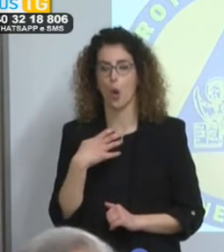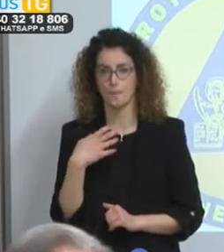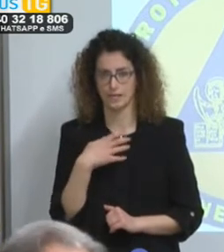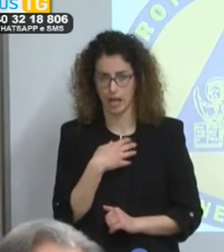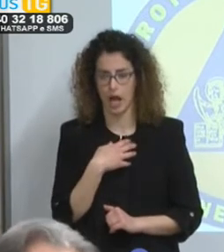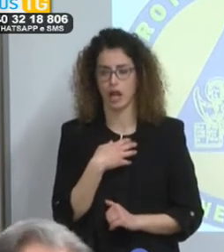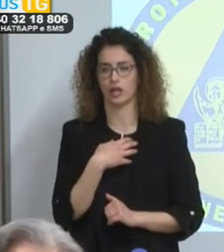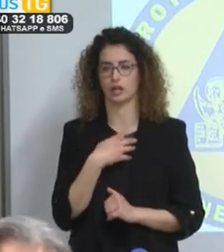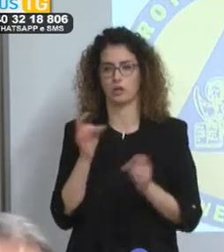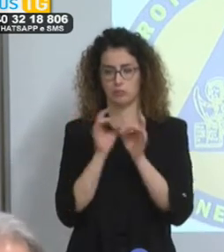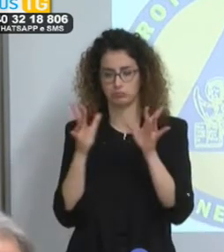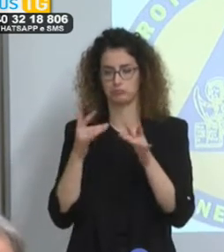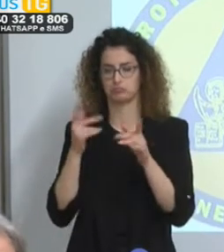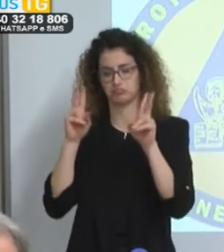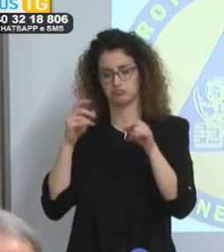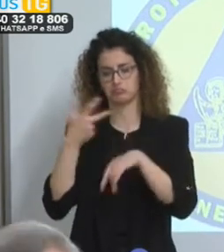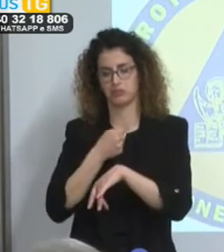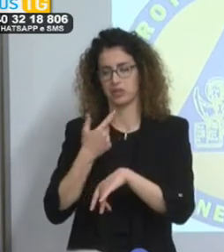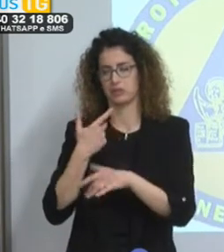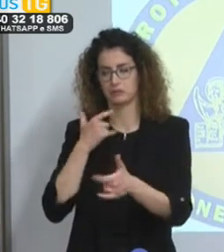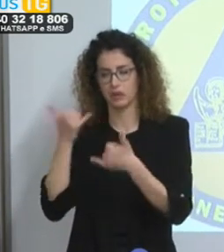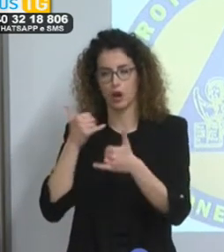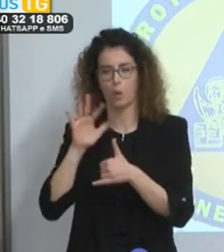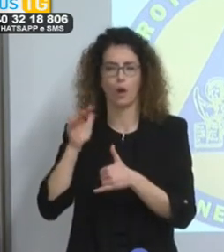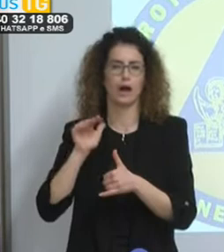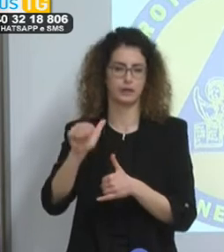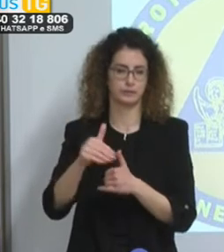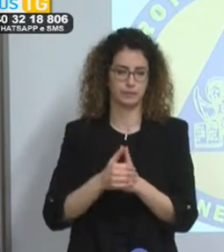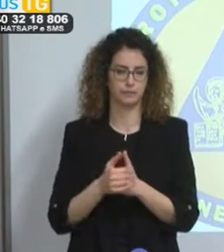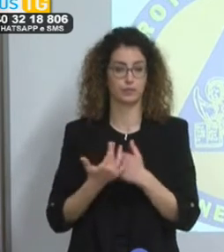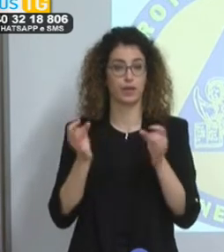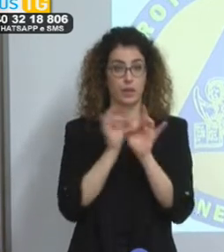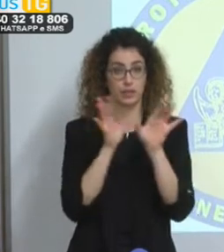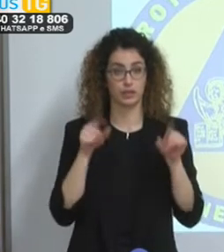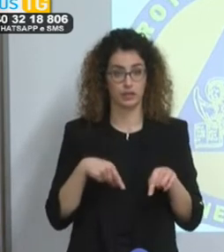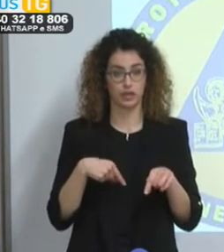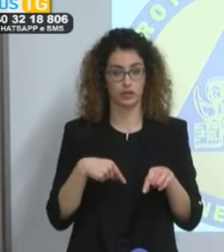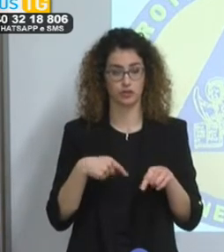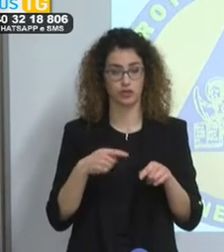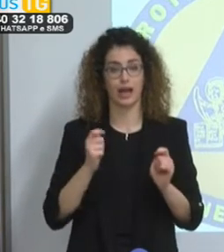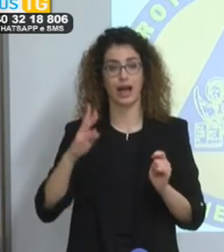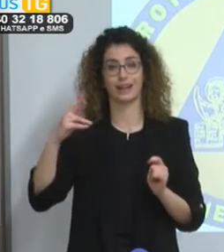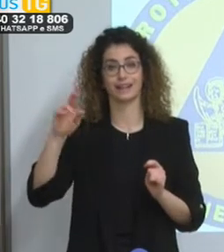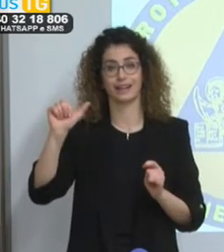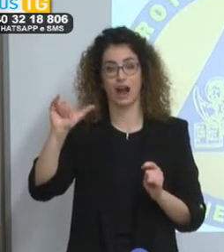vaccini, ormai ci sentiamo quasi tutti i giorni. E stamattina c'era un'agenzia di Rasi,